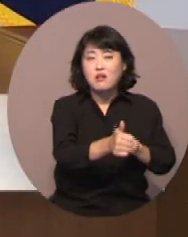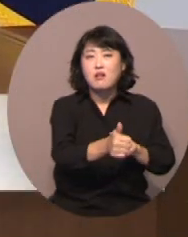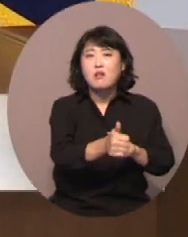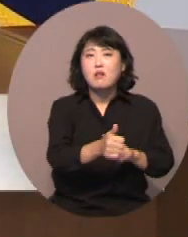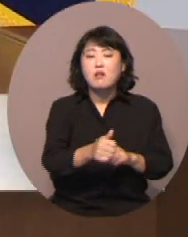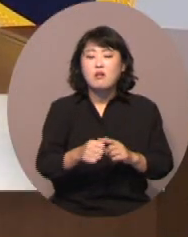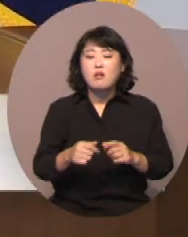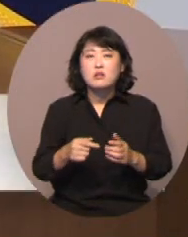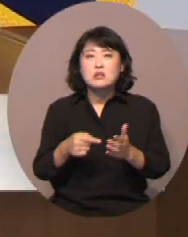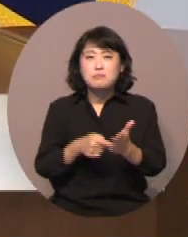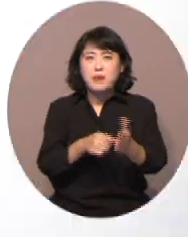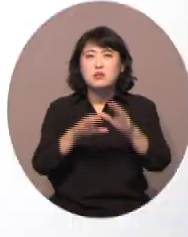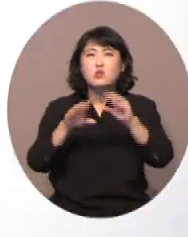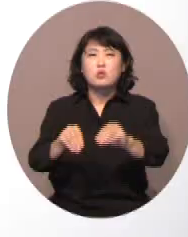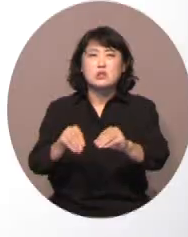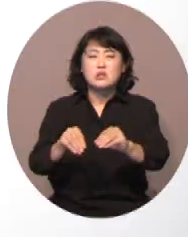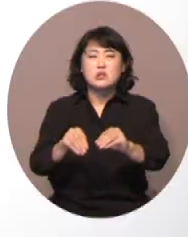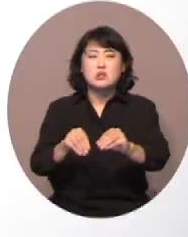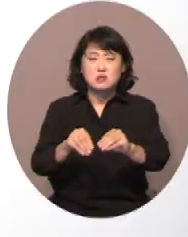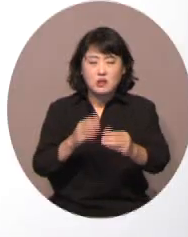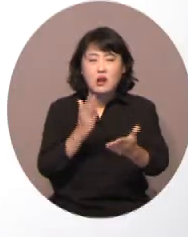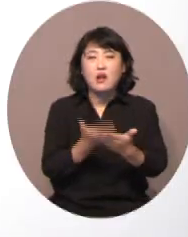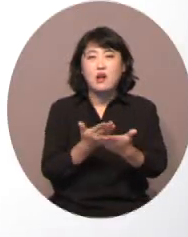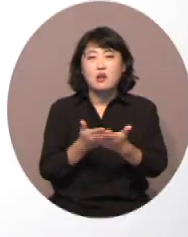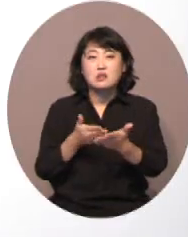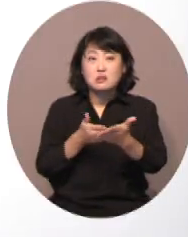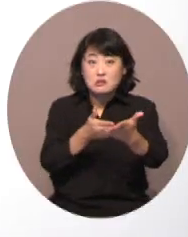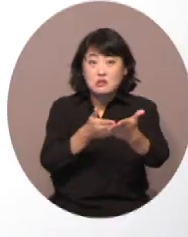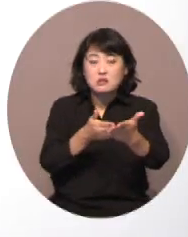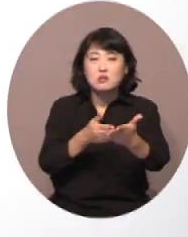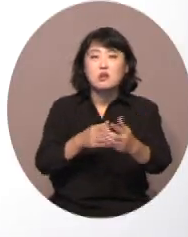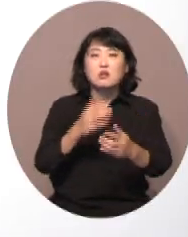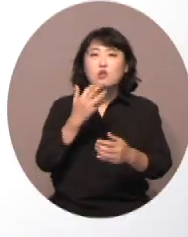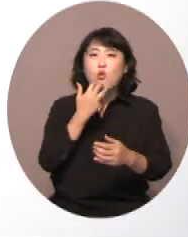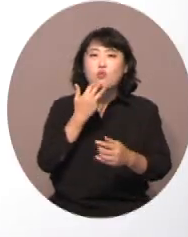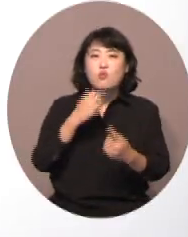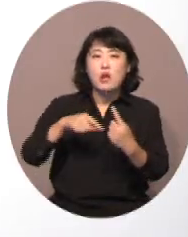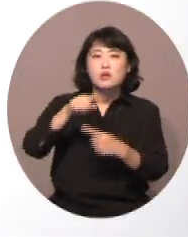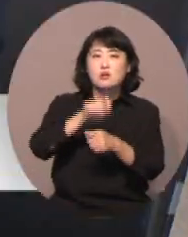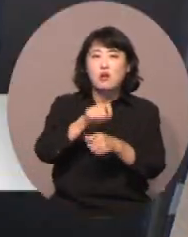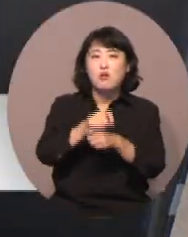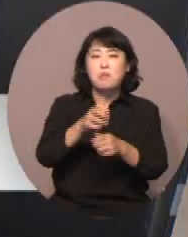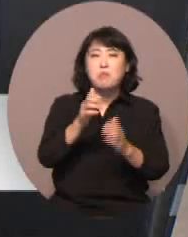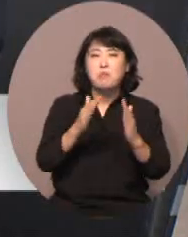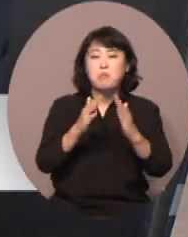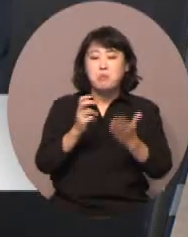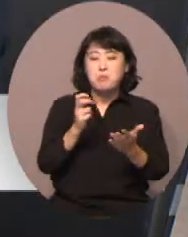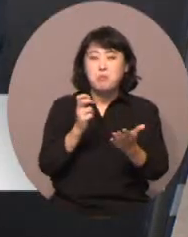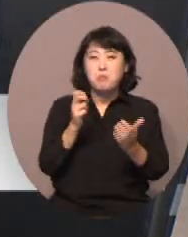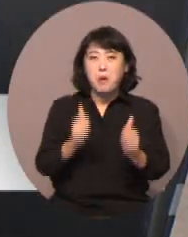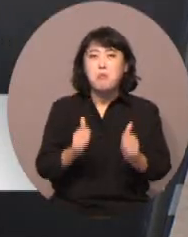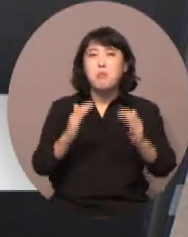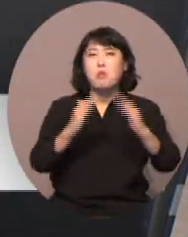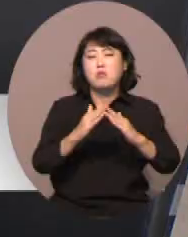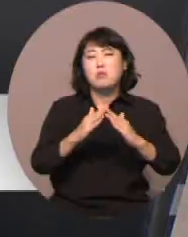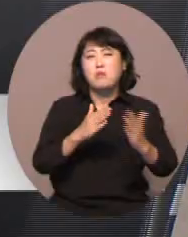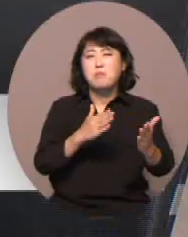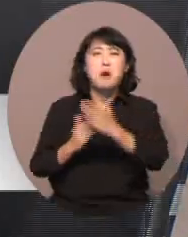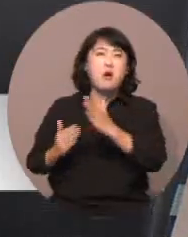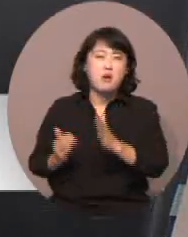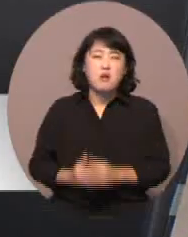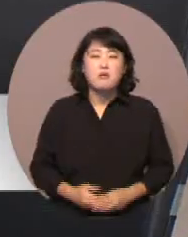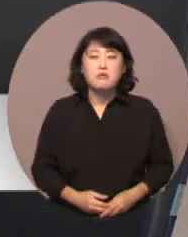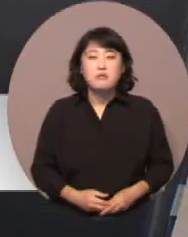집행정지 신청을 각하했습니다 재판부는 광복회가 김관장 임명 처분의 무효 확인의